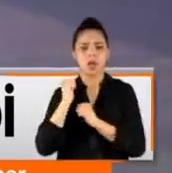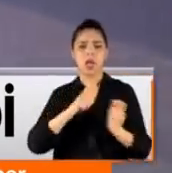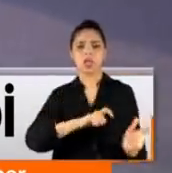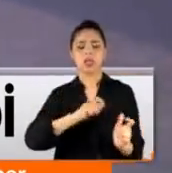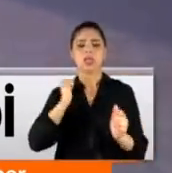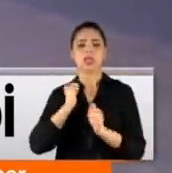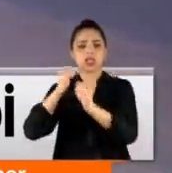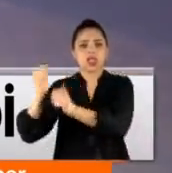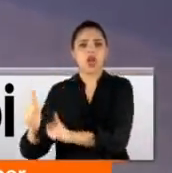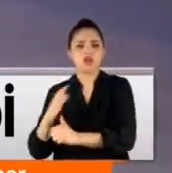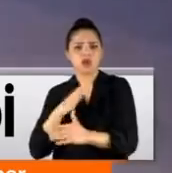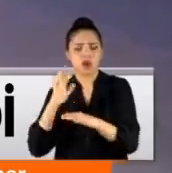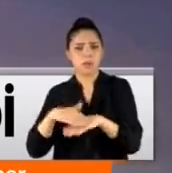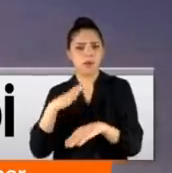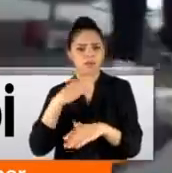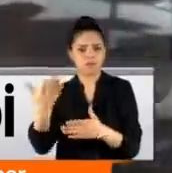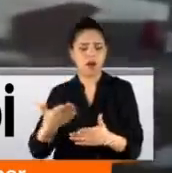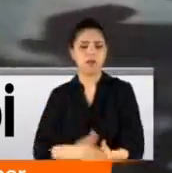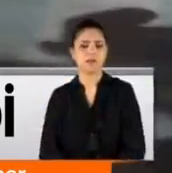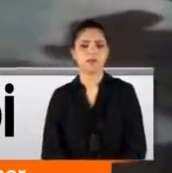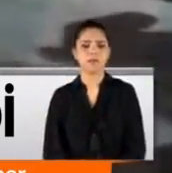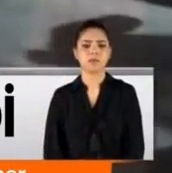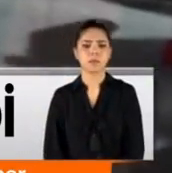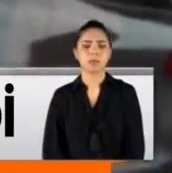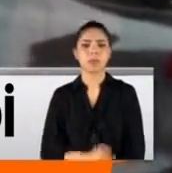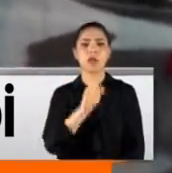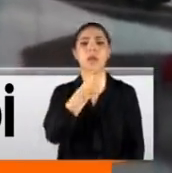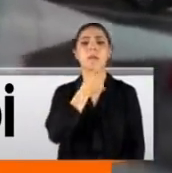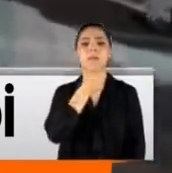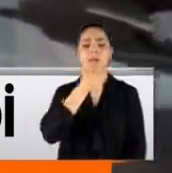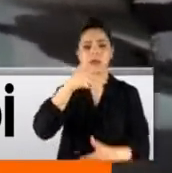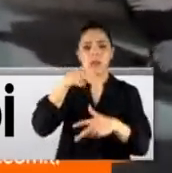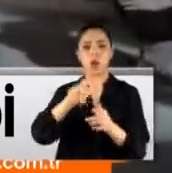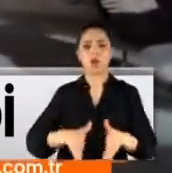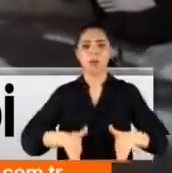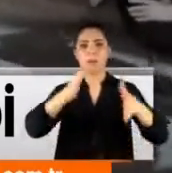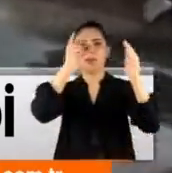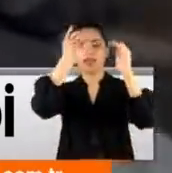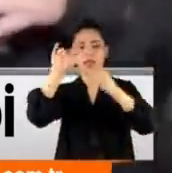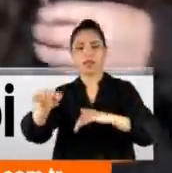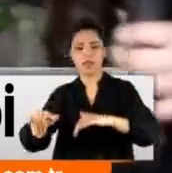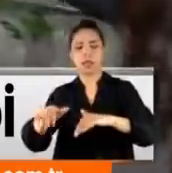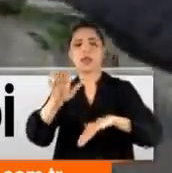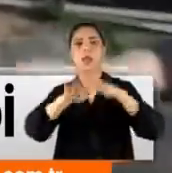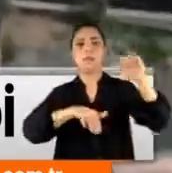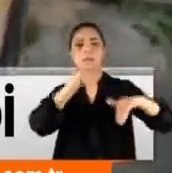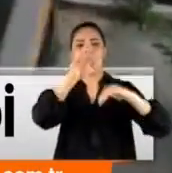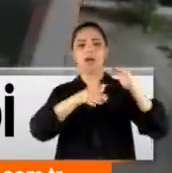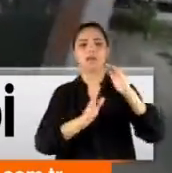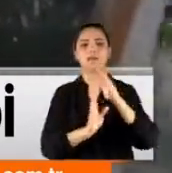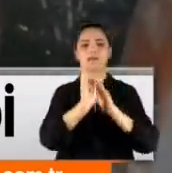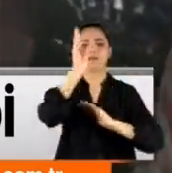sorgular sırasında ortaya çıkan detaylar arasında. Cüneyt Akyol'un babasının oturduğu bu binaya geldi ve merdivenlerden